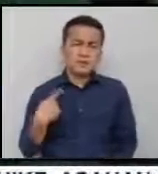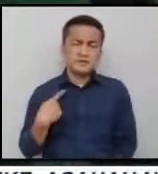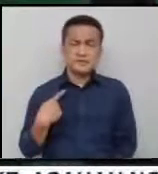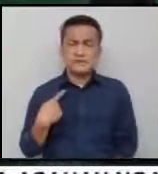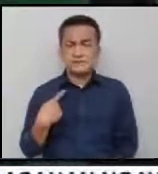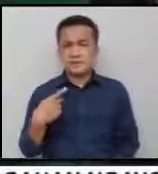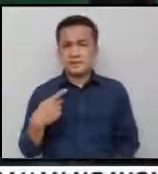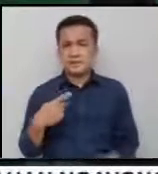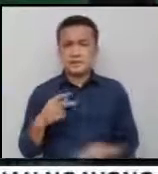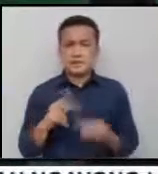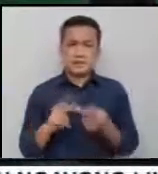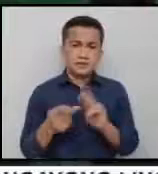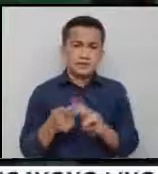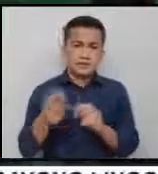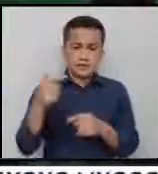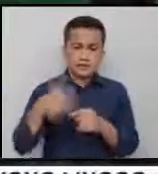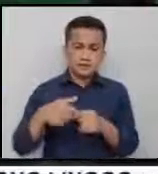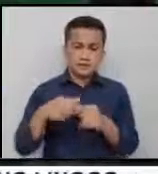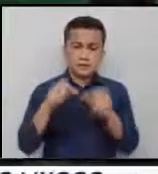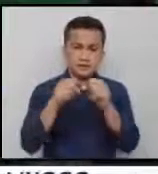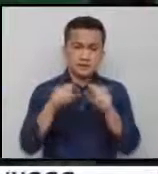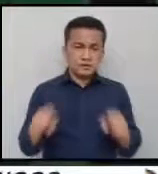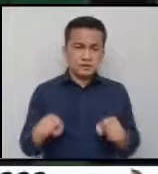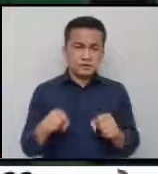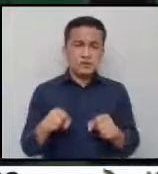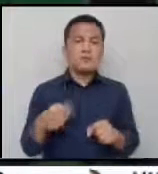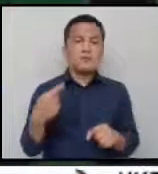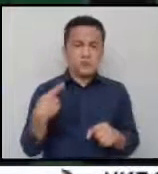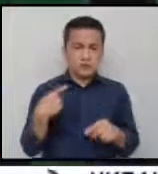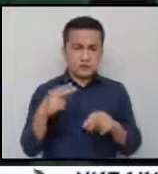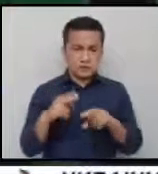gasoline station na may discount ganun.